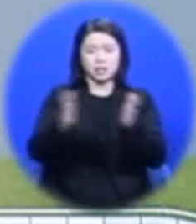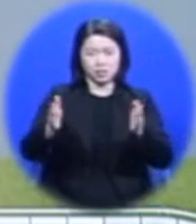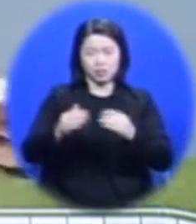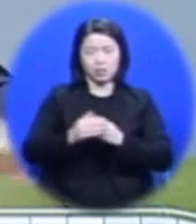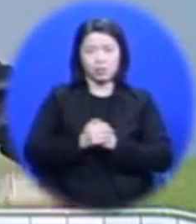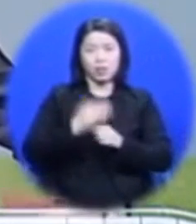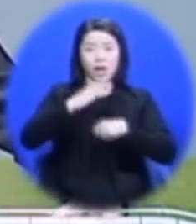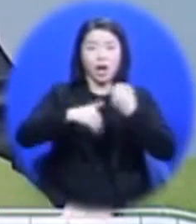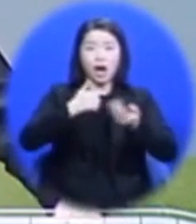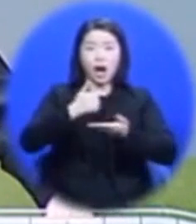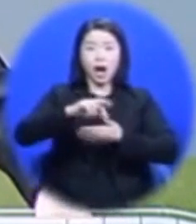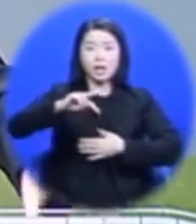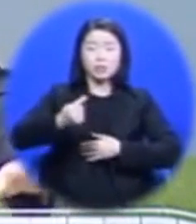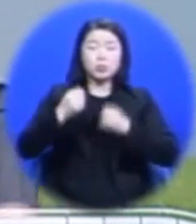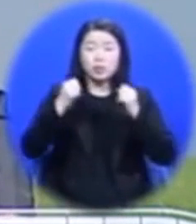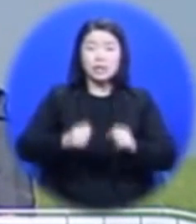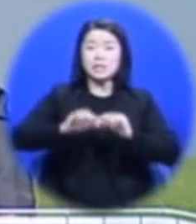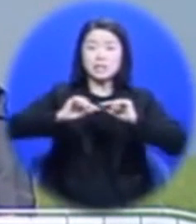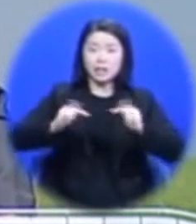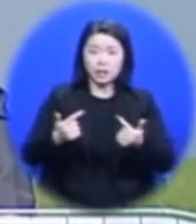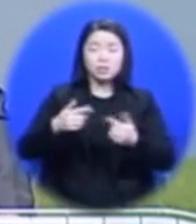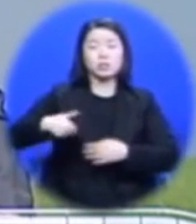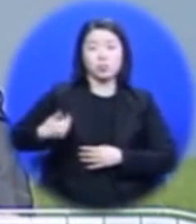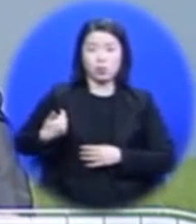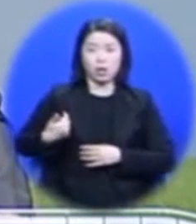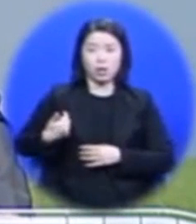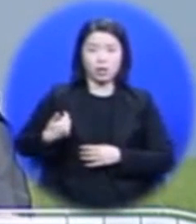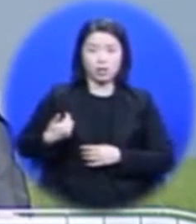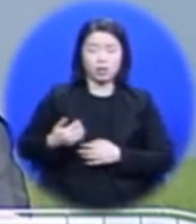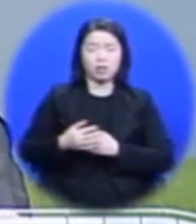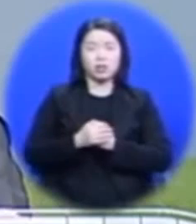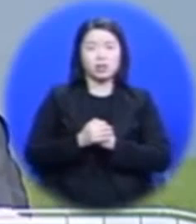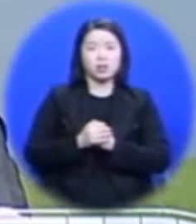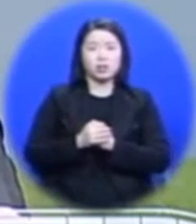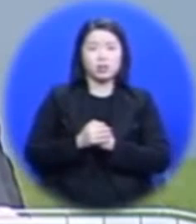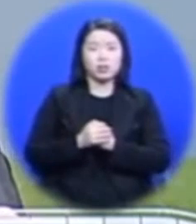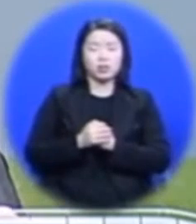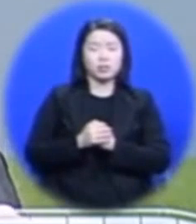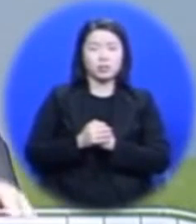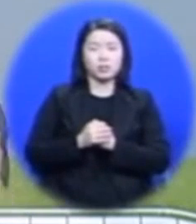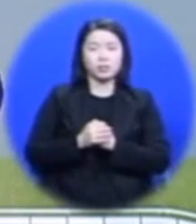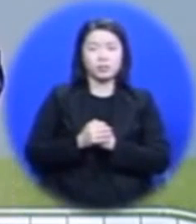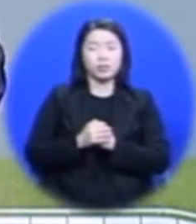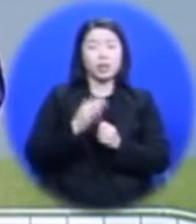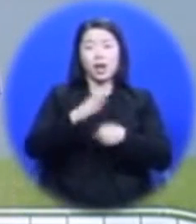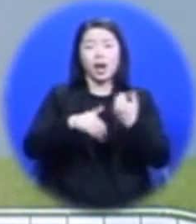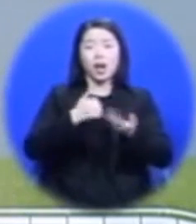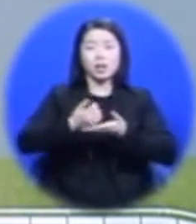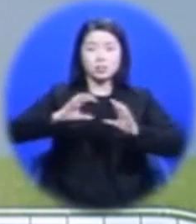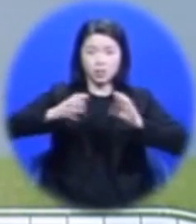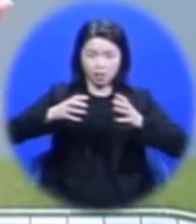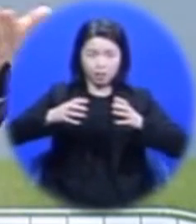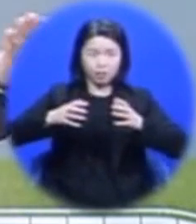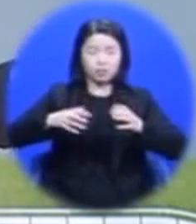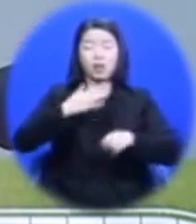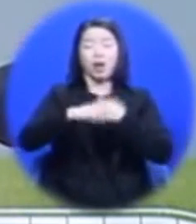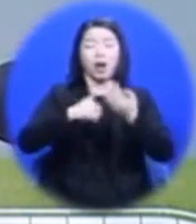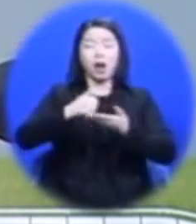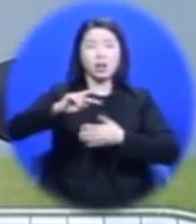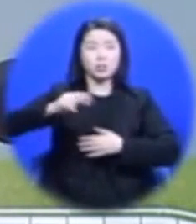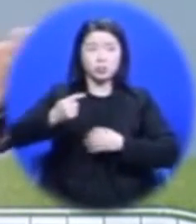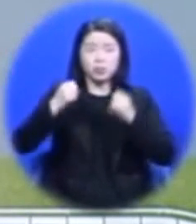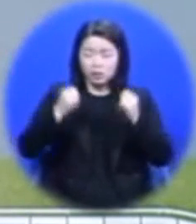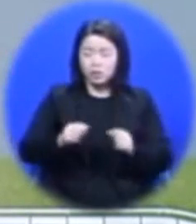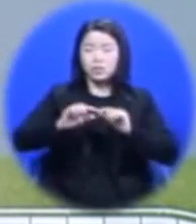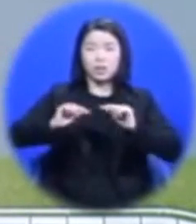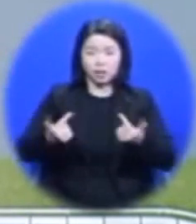하나님도 계신지 안 계신지 잘 모르겠어요, 이제는. 하나님의 나라는 뭐 하나님도 계신지 안